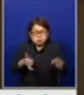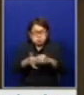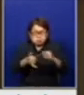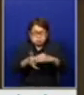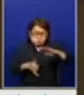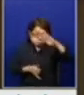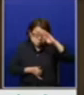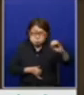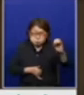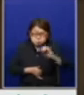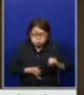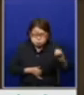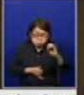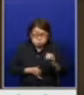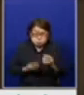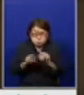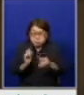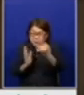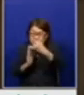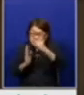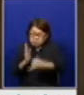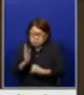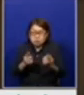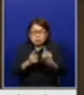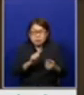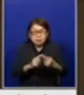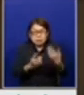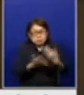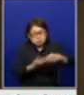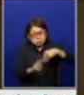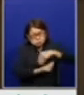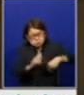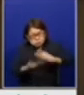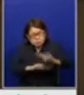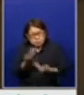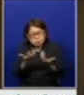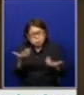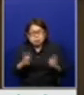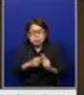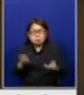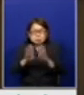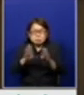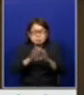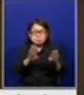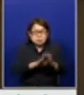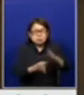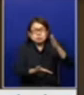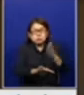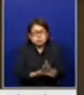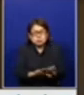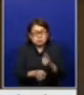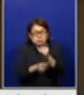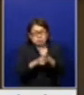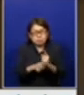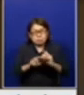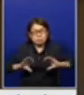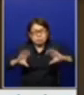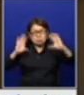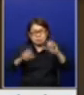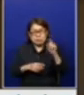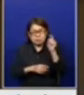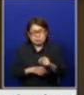หยุดไปด้วยตามนโยบายที่รัฐบาลประกาศไปท่านประธานที่เคารพครับผมจะไม่ใช้เวลาให้ม